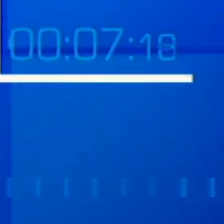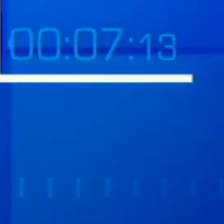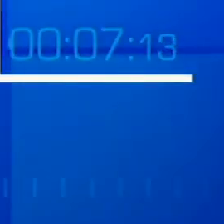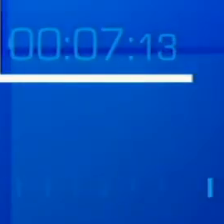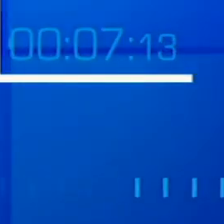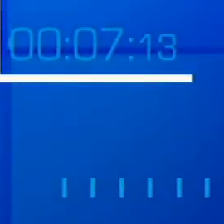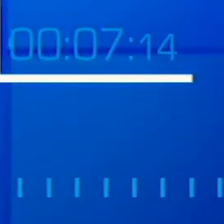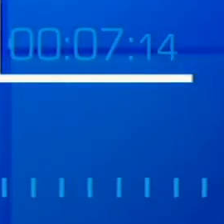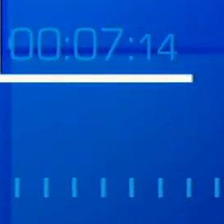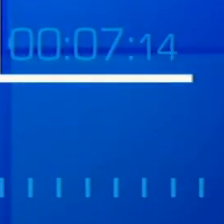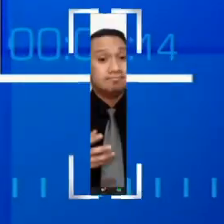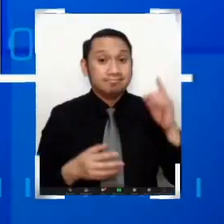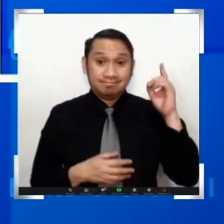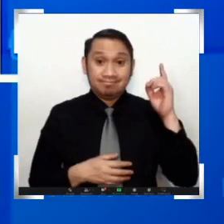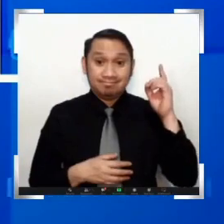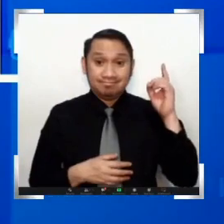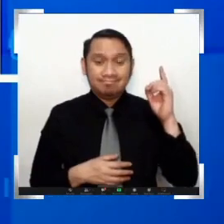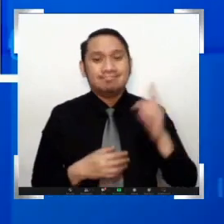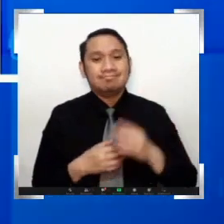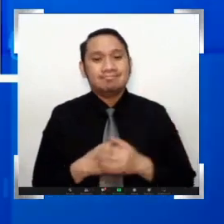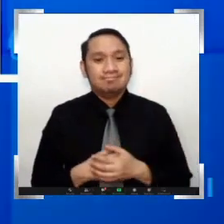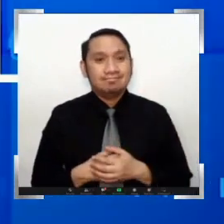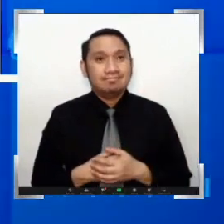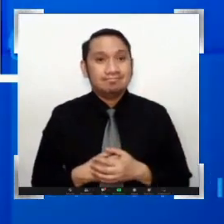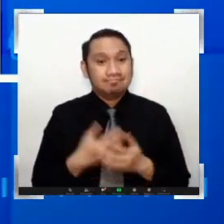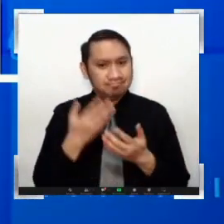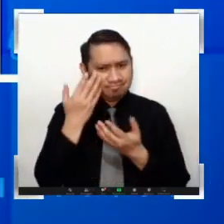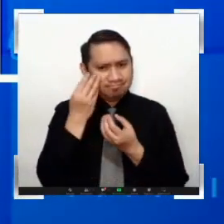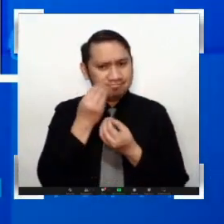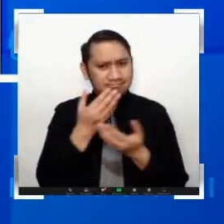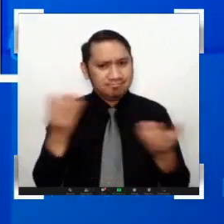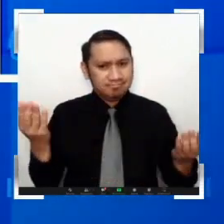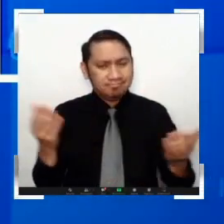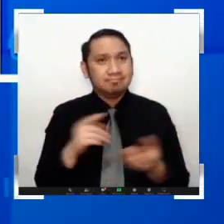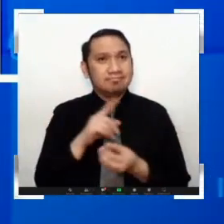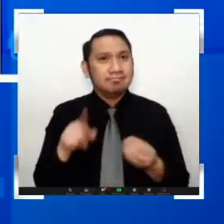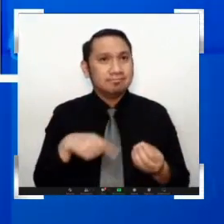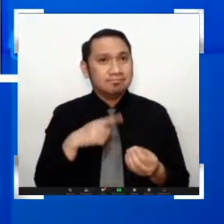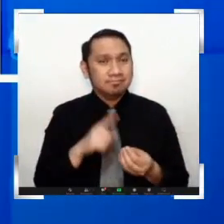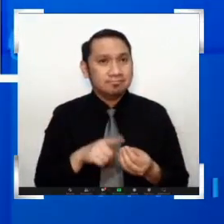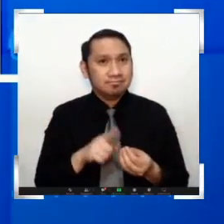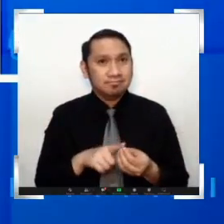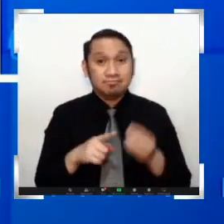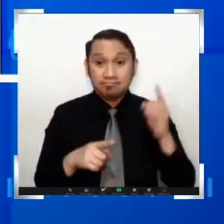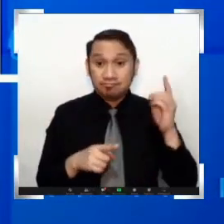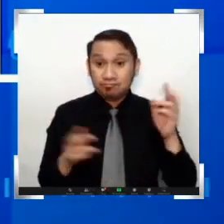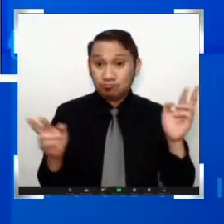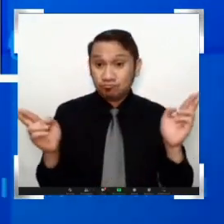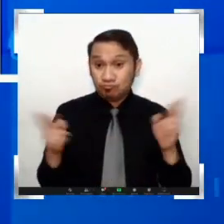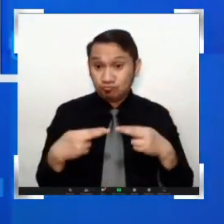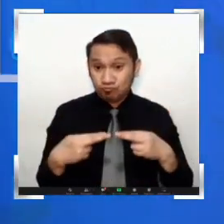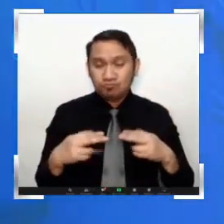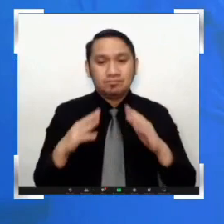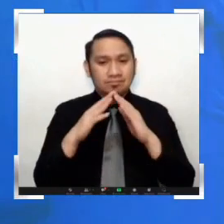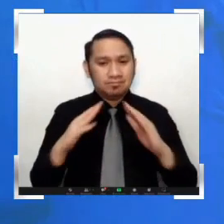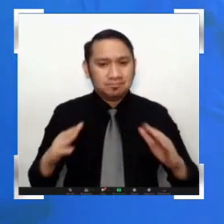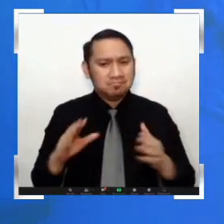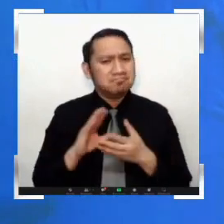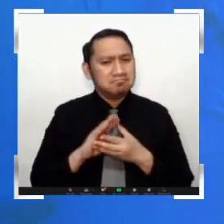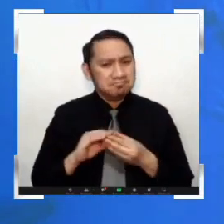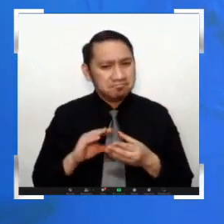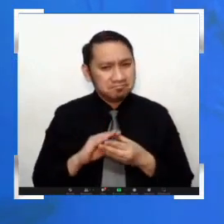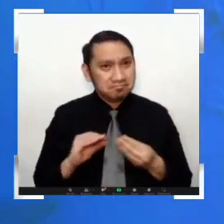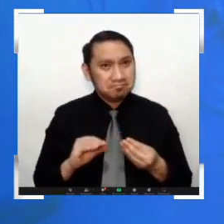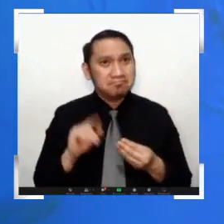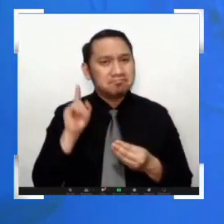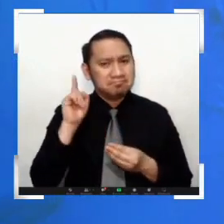Ibinahagi ni Eat Bulaga Dabber Cats Pauline Luna Soto ang pag-install ng sauna room sa kanilang tahanan. Kwento ni Pauline, post-workout niya ang